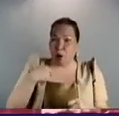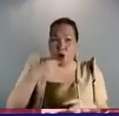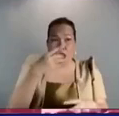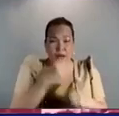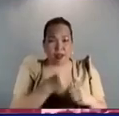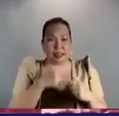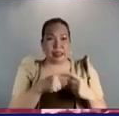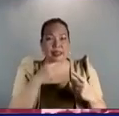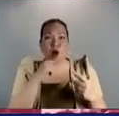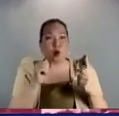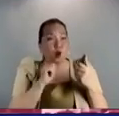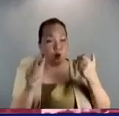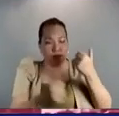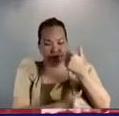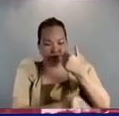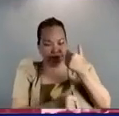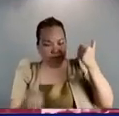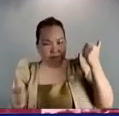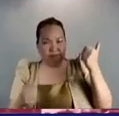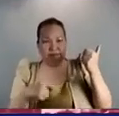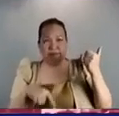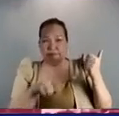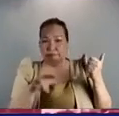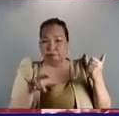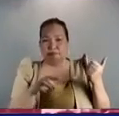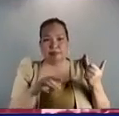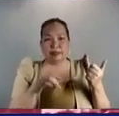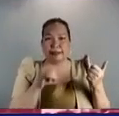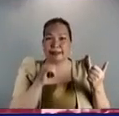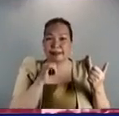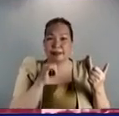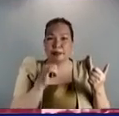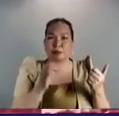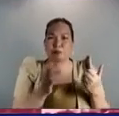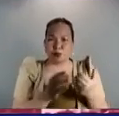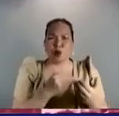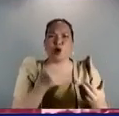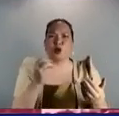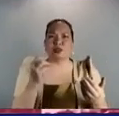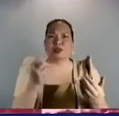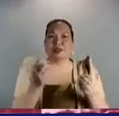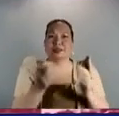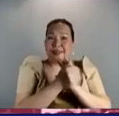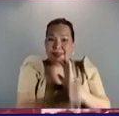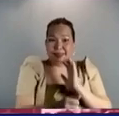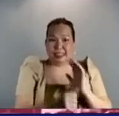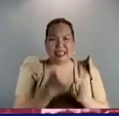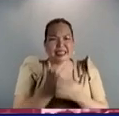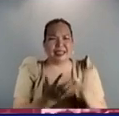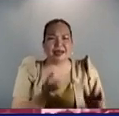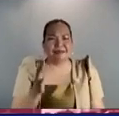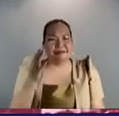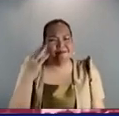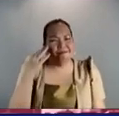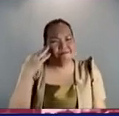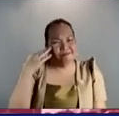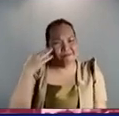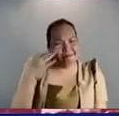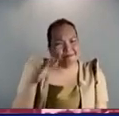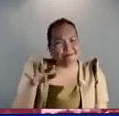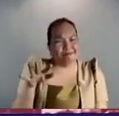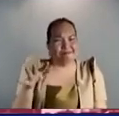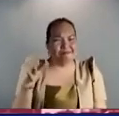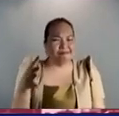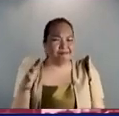members, itong mga designate na to, ay most of them are competent, but some of them have a questionable. Okay. Hindi ka